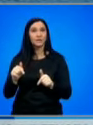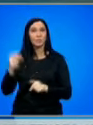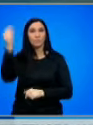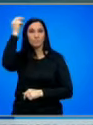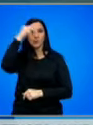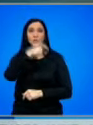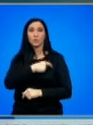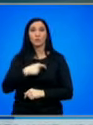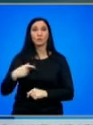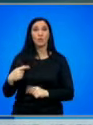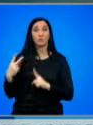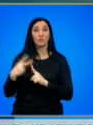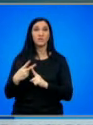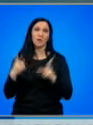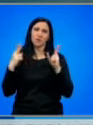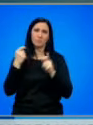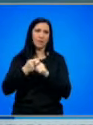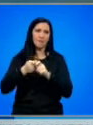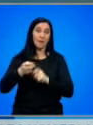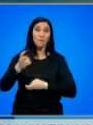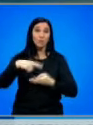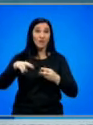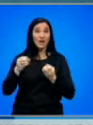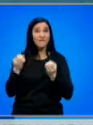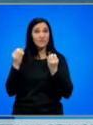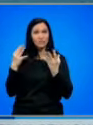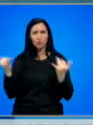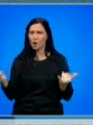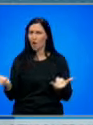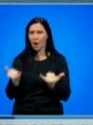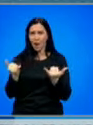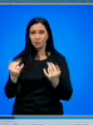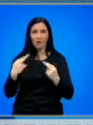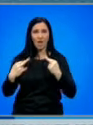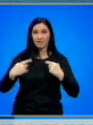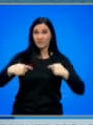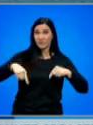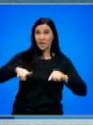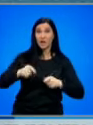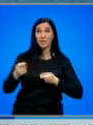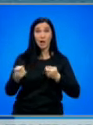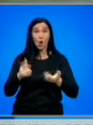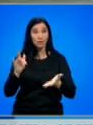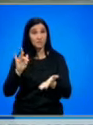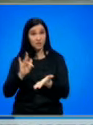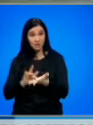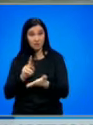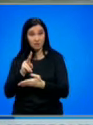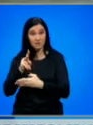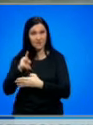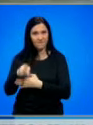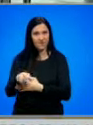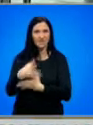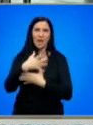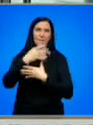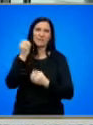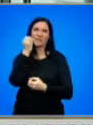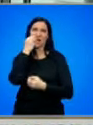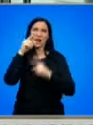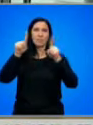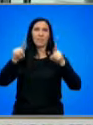БНТ решихме да направим проверка. Възможно ли е, лесно ли е в заведение или в търговски център да се влезе без